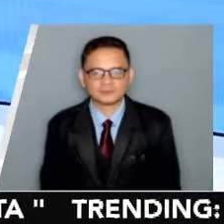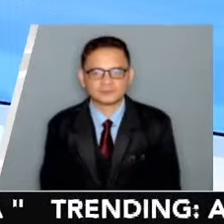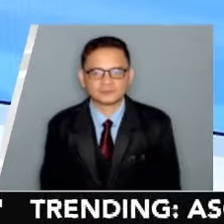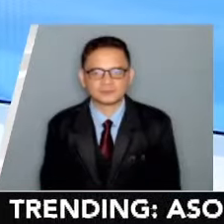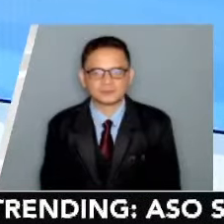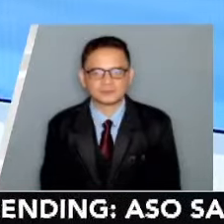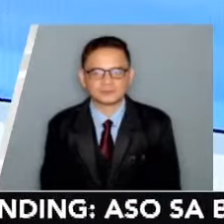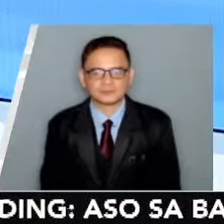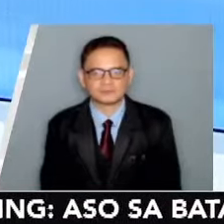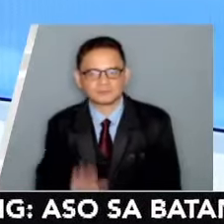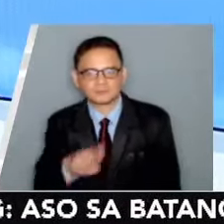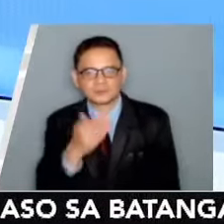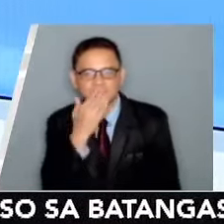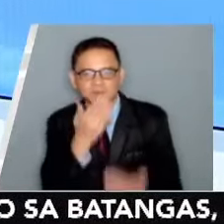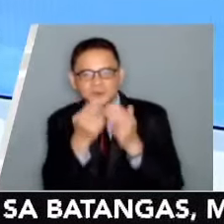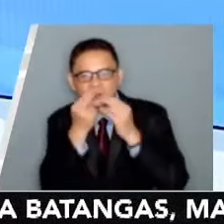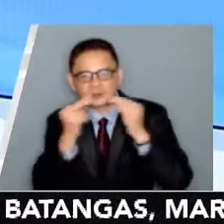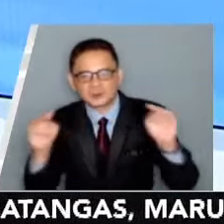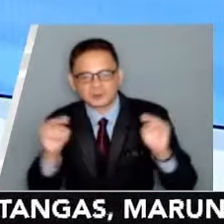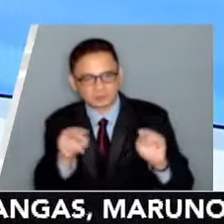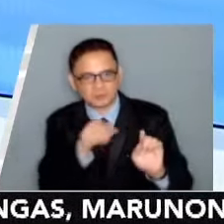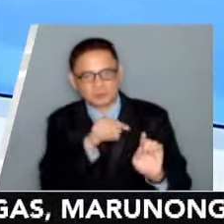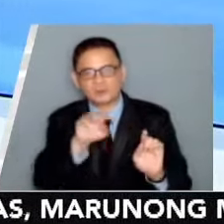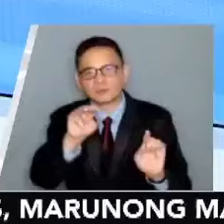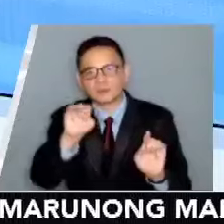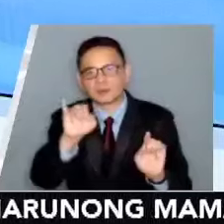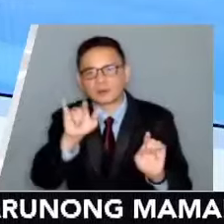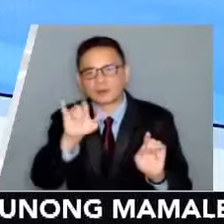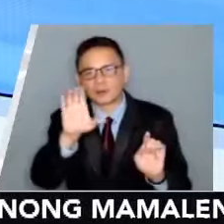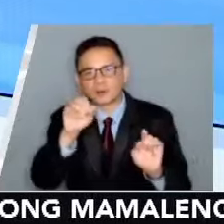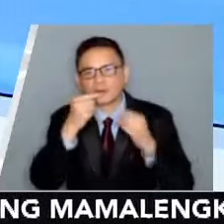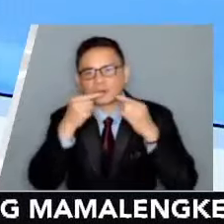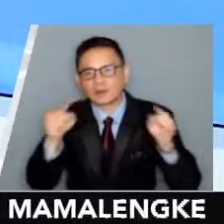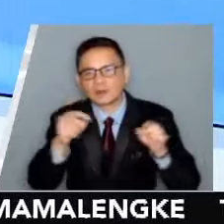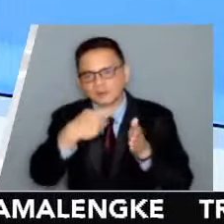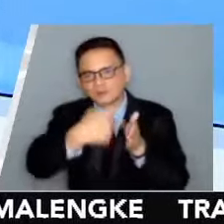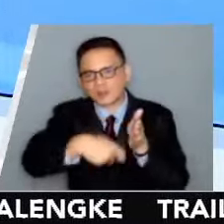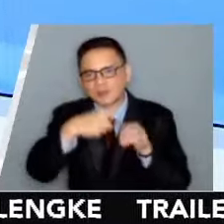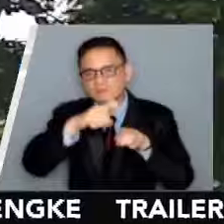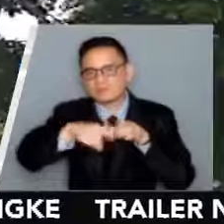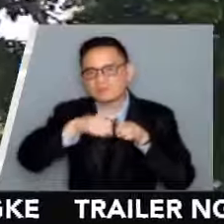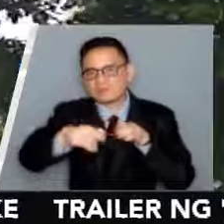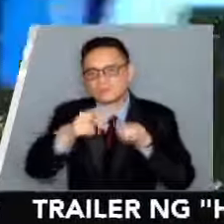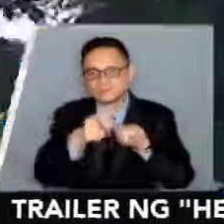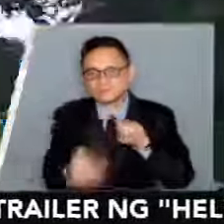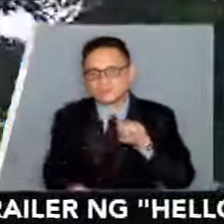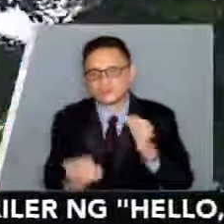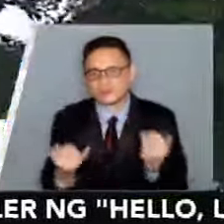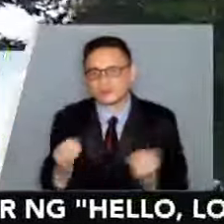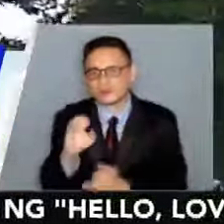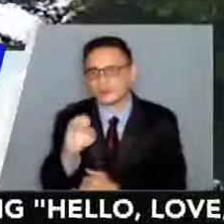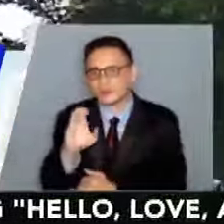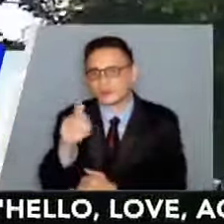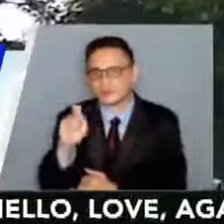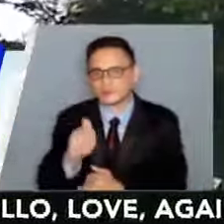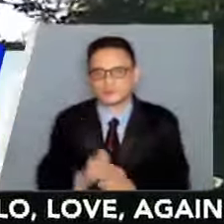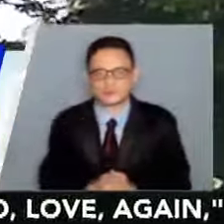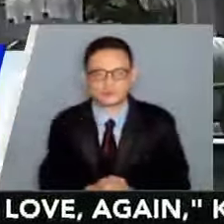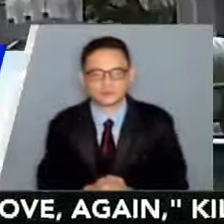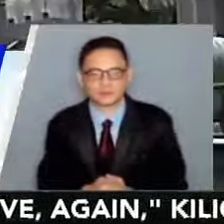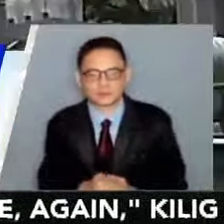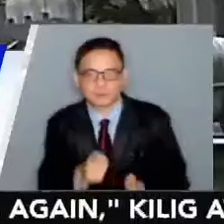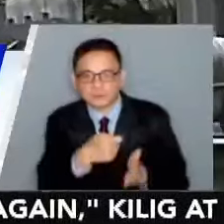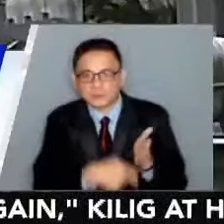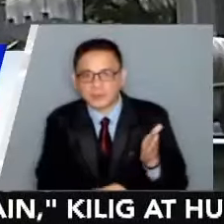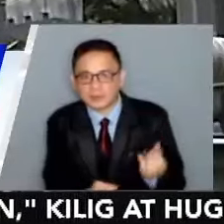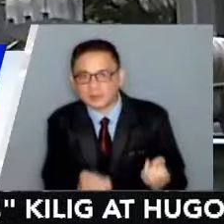Good news sa mga customer ng Meralco, posibleng bumaba ang singil sa kuryente ngayong Oktubre. Ayon sa Meralco, bumaba ang presyo sa Wholesale